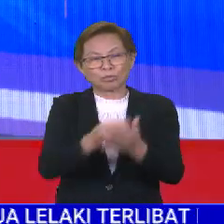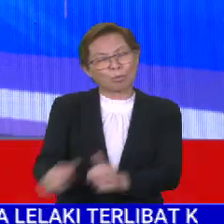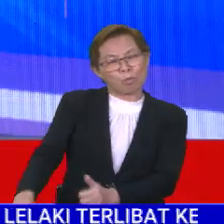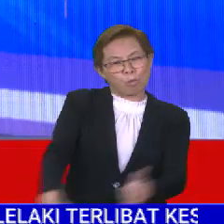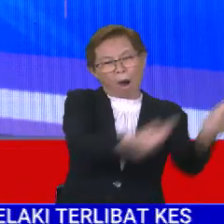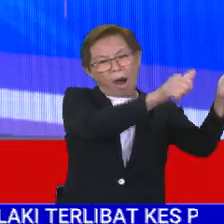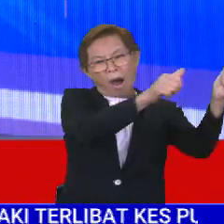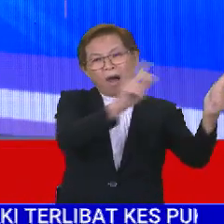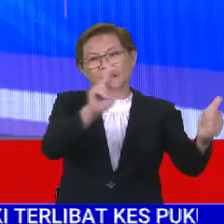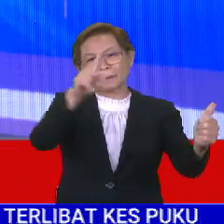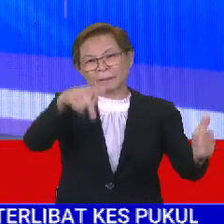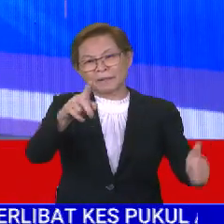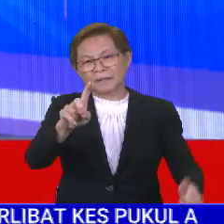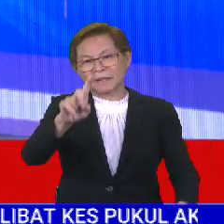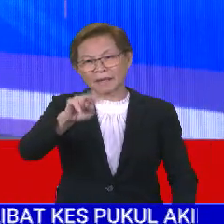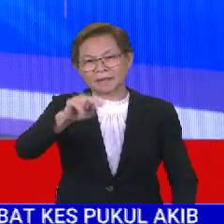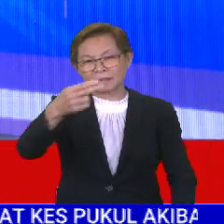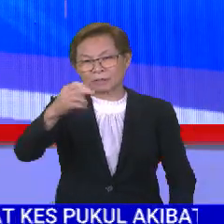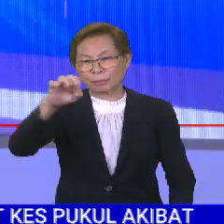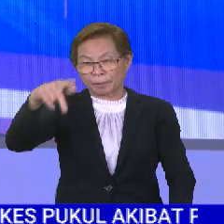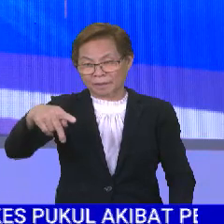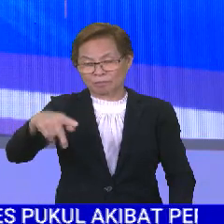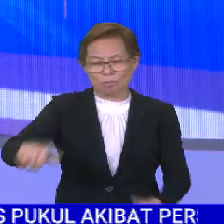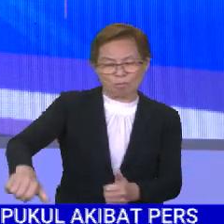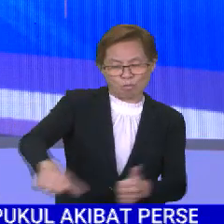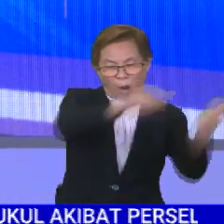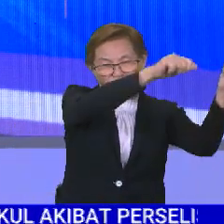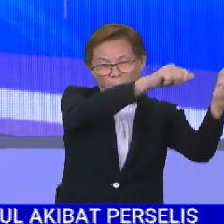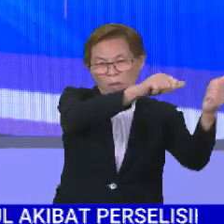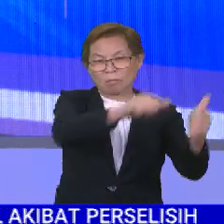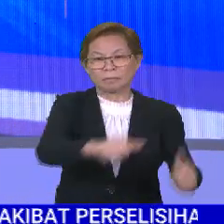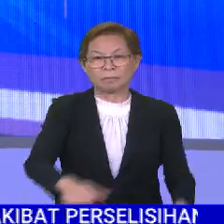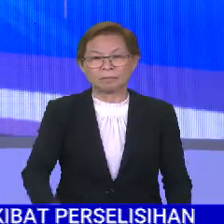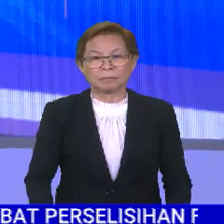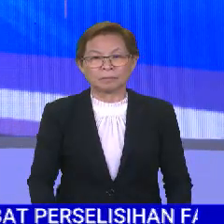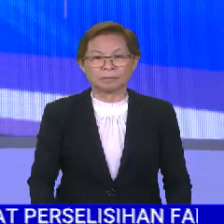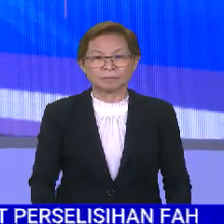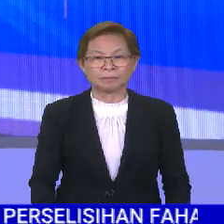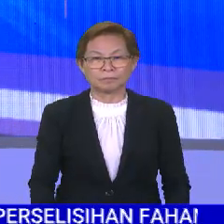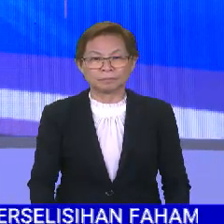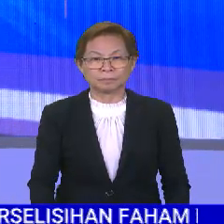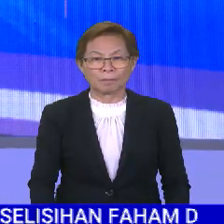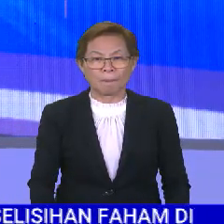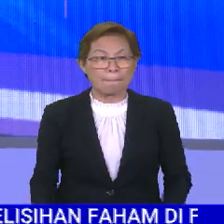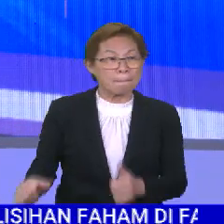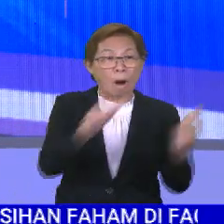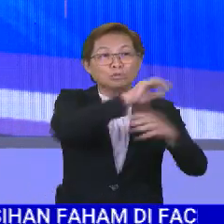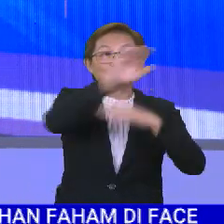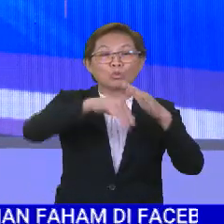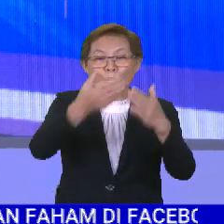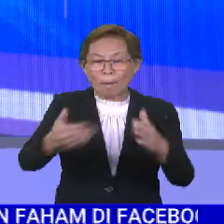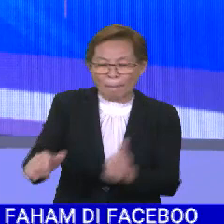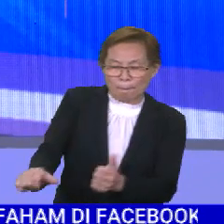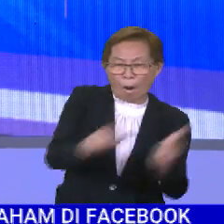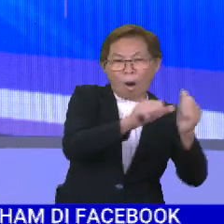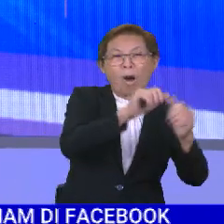dilupuskan Kementerian Perdagangan Dalam Negeri dan Hal Ehwal Pengguna KPDNHEP Selangor. Pelupusan kesemua barangan